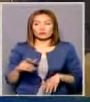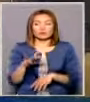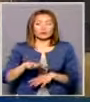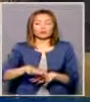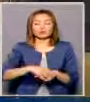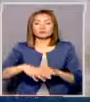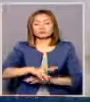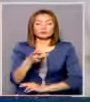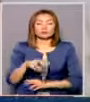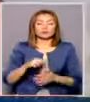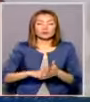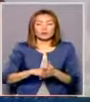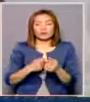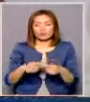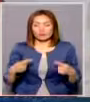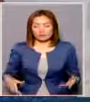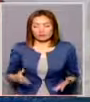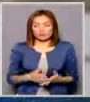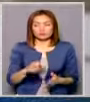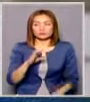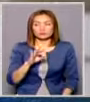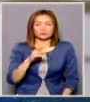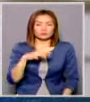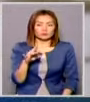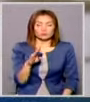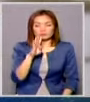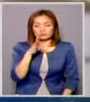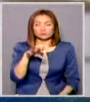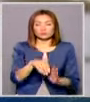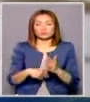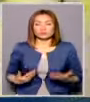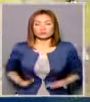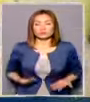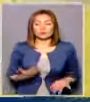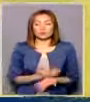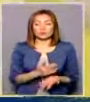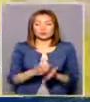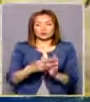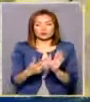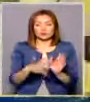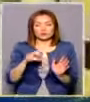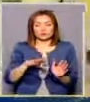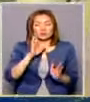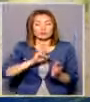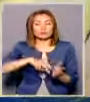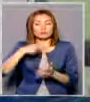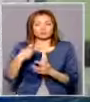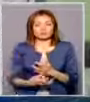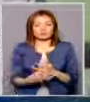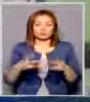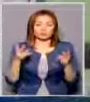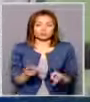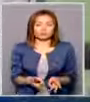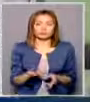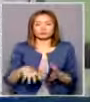бұл жерге келу себептері де әртүрлі. Александр 4 жылдан бері осы мекемеде тұрады. Ол 18 жасында суға секіріп, жолына зақым